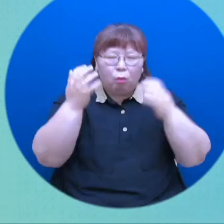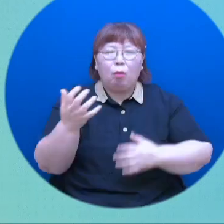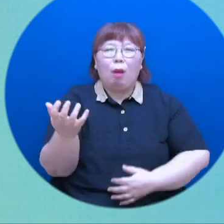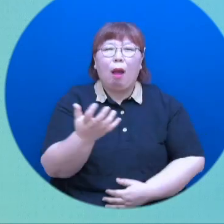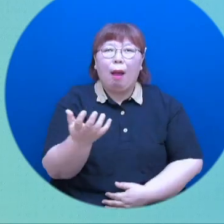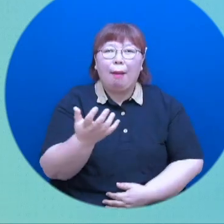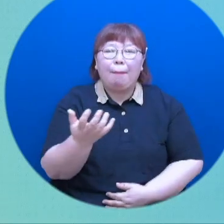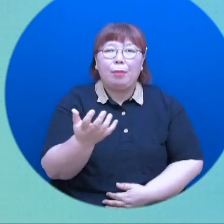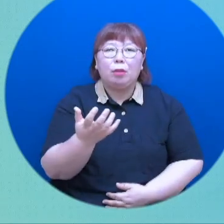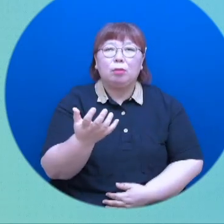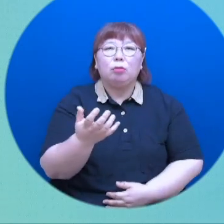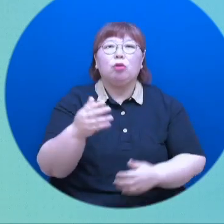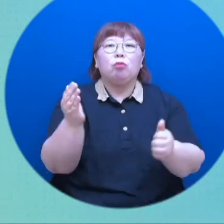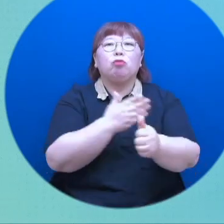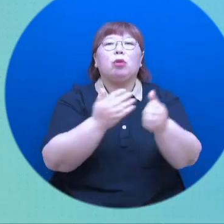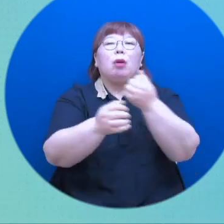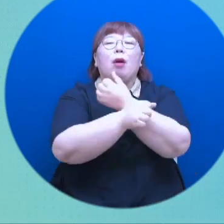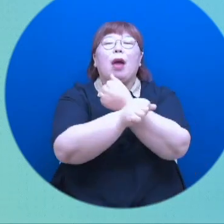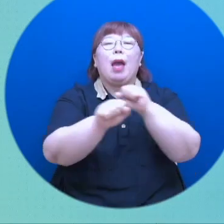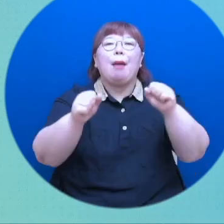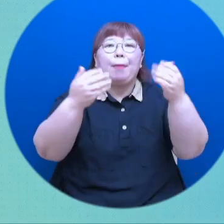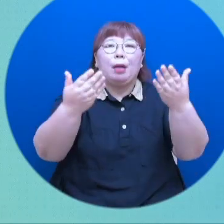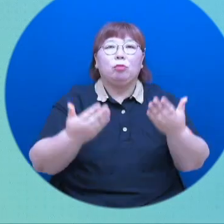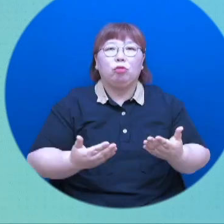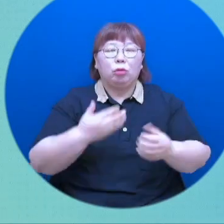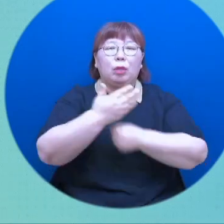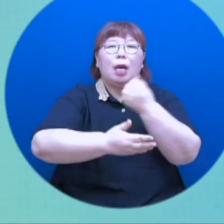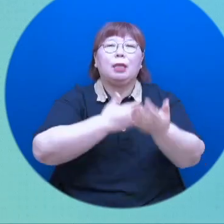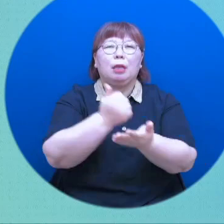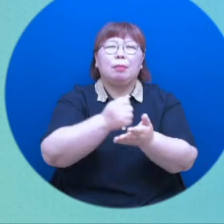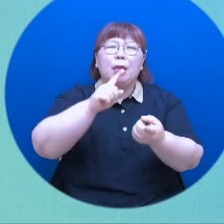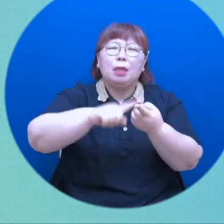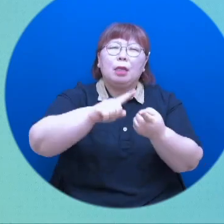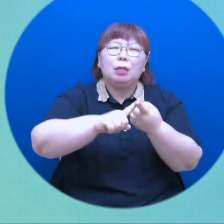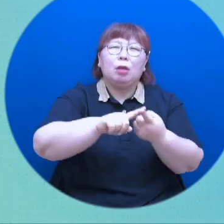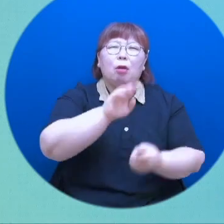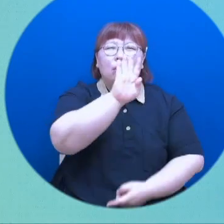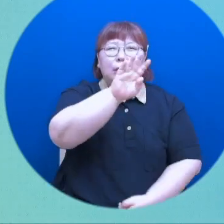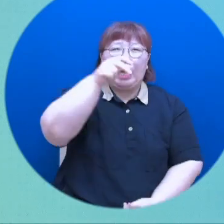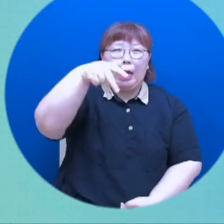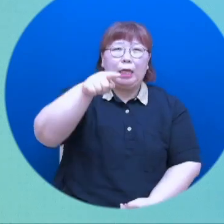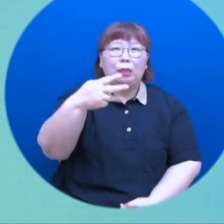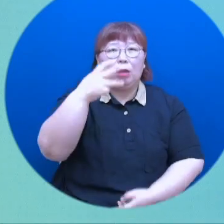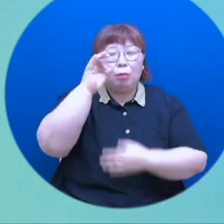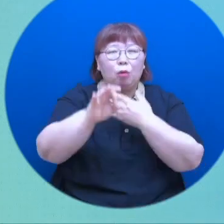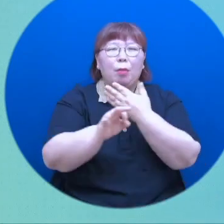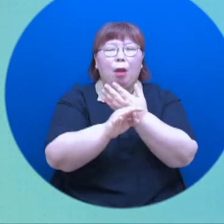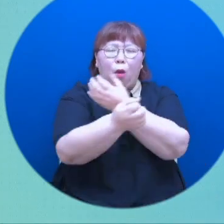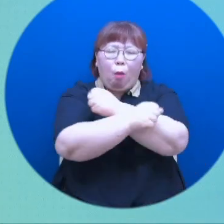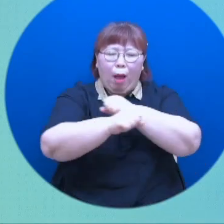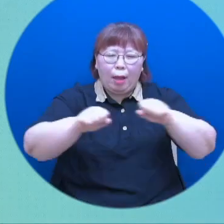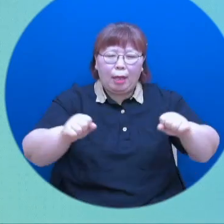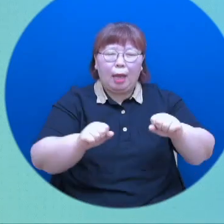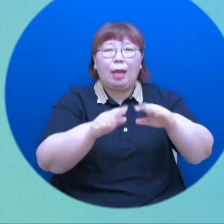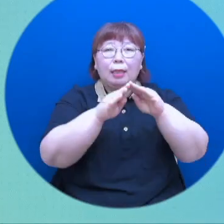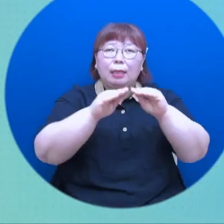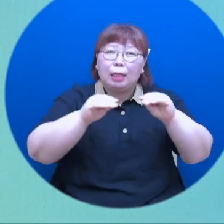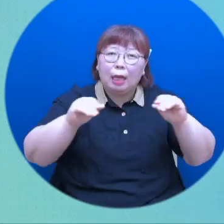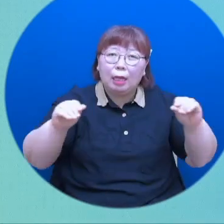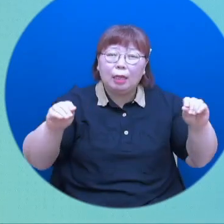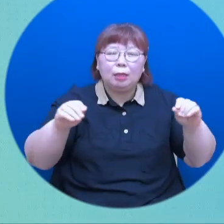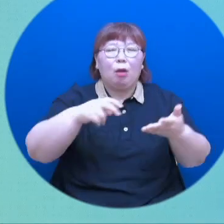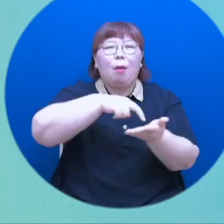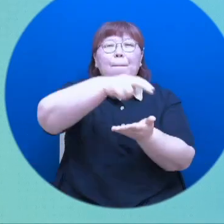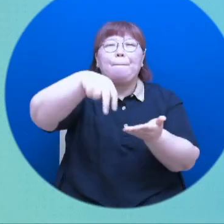여기에서 해방시켜주는 하나님에 대하여 4절에 뭐다? 광야 사막길에서 방황하고 줄이고